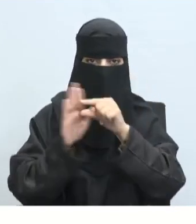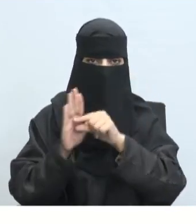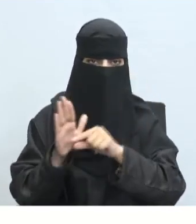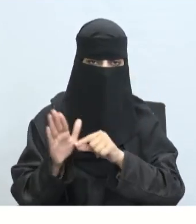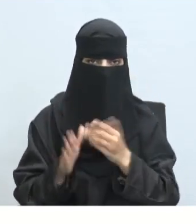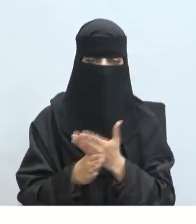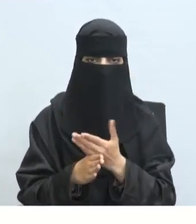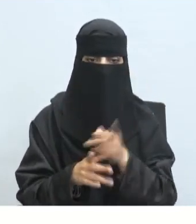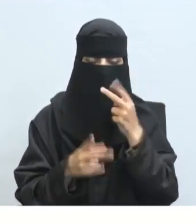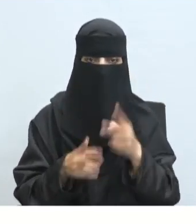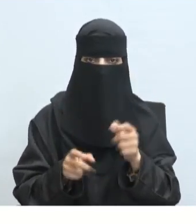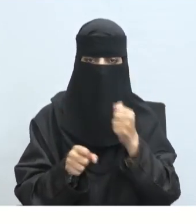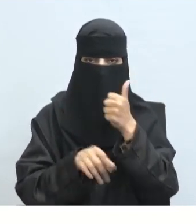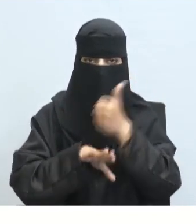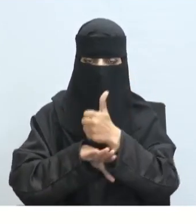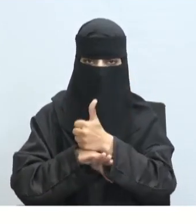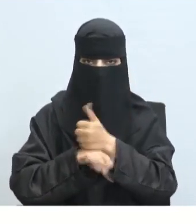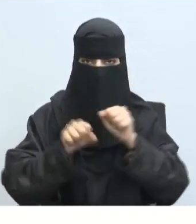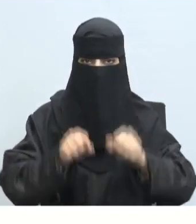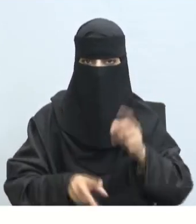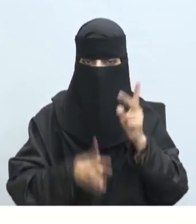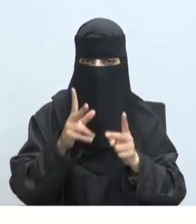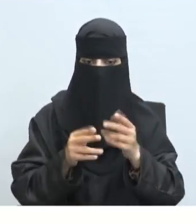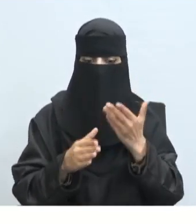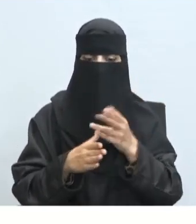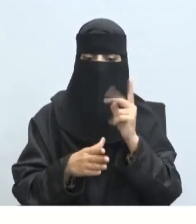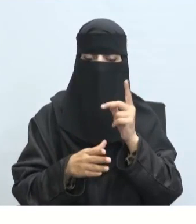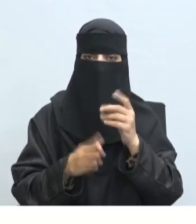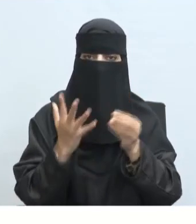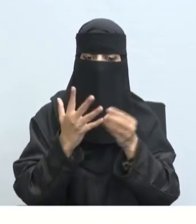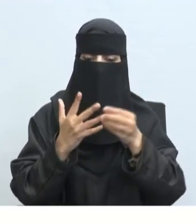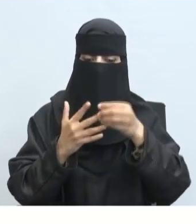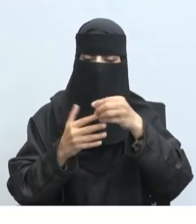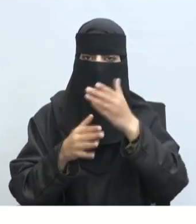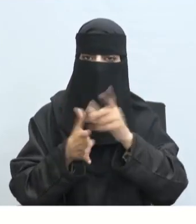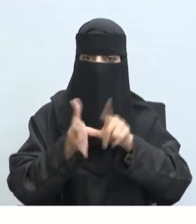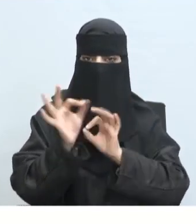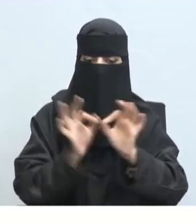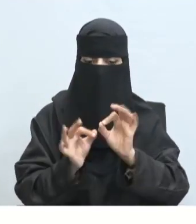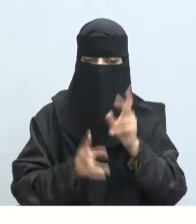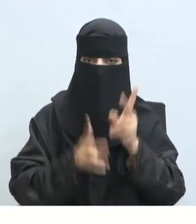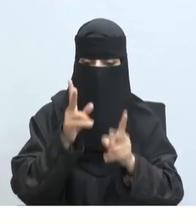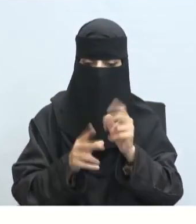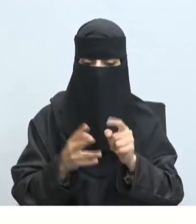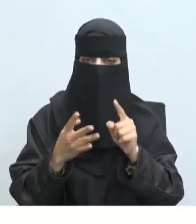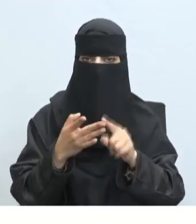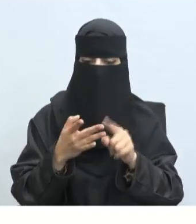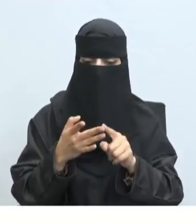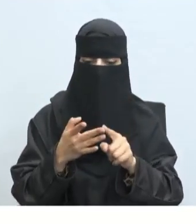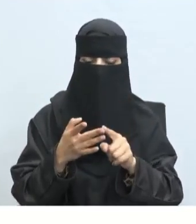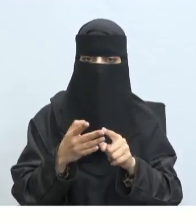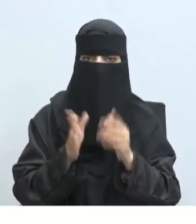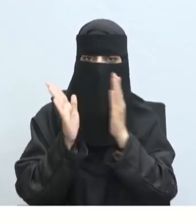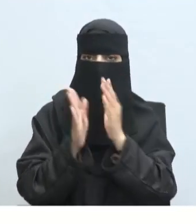بدانا في تاسيس لجنه اداره الفعاليه بعد ذلك تحدثنا عن مراحل تخطيط الفعاليات ومن ثم تحدثنا عن